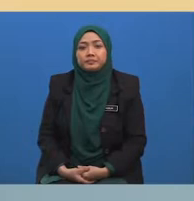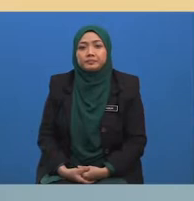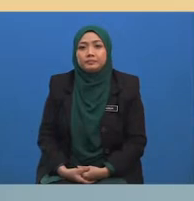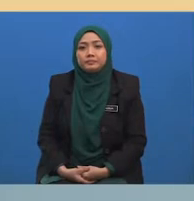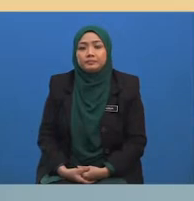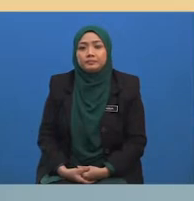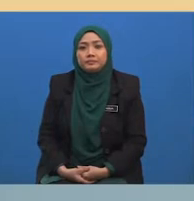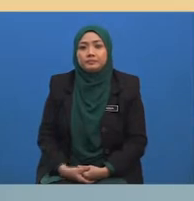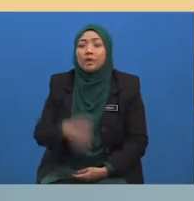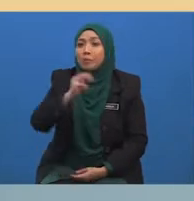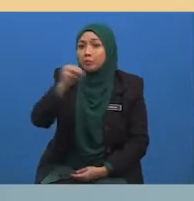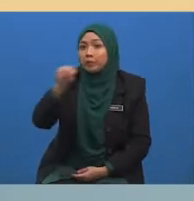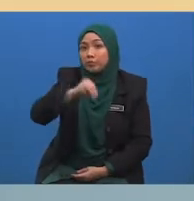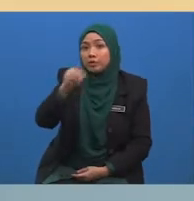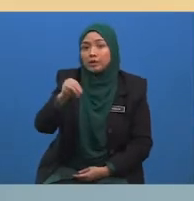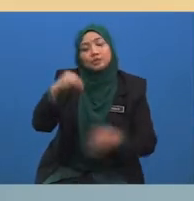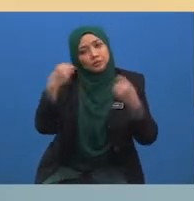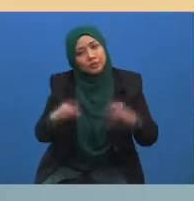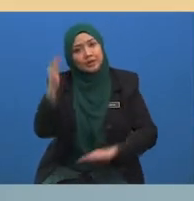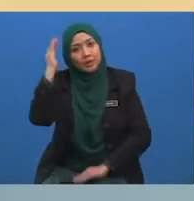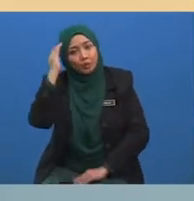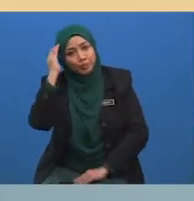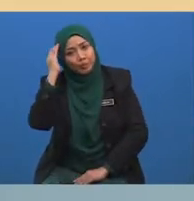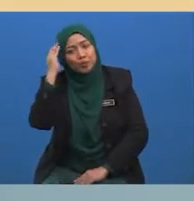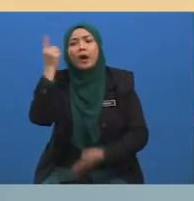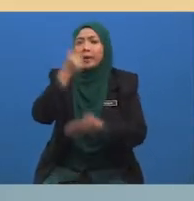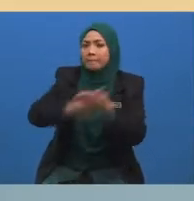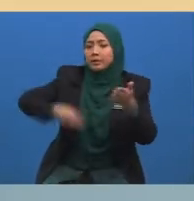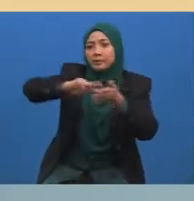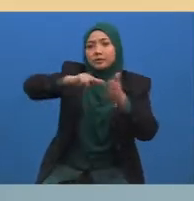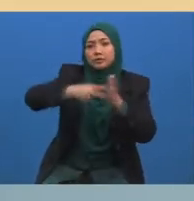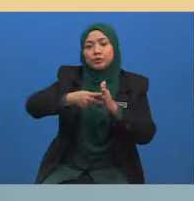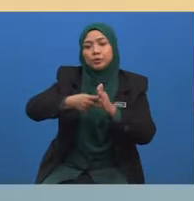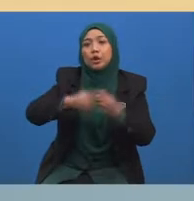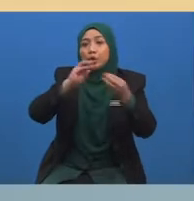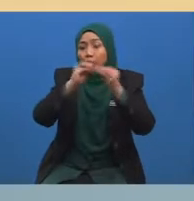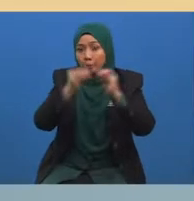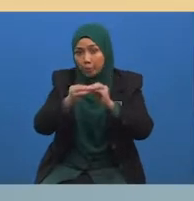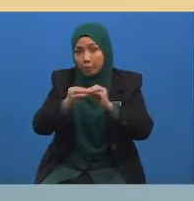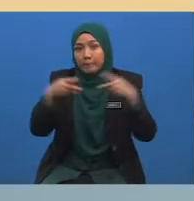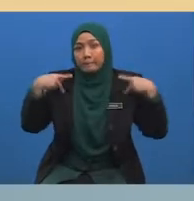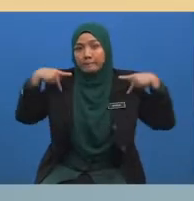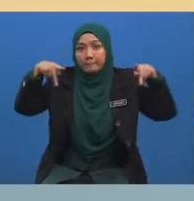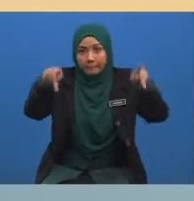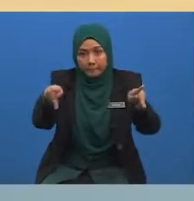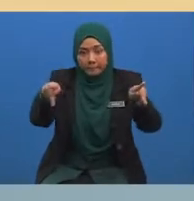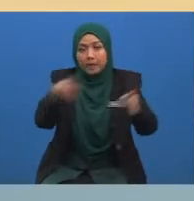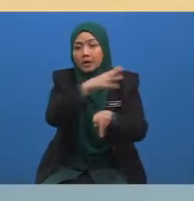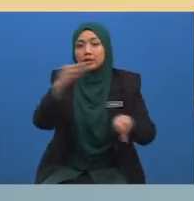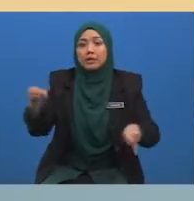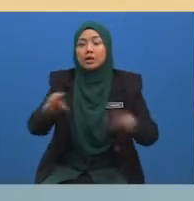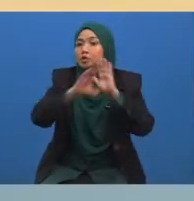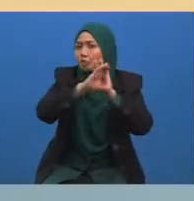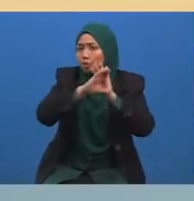Nampaknya, murid-murid sudah tahu ya apa maksud nombor perdana dan contoh nombor